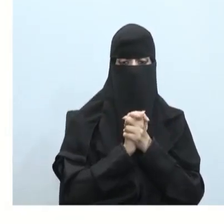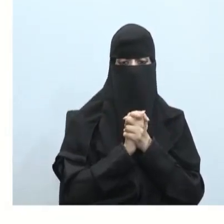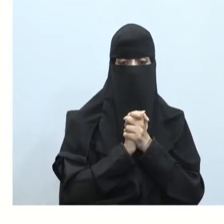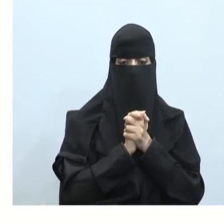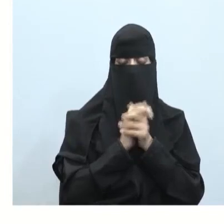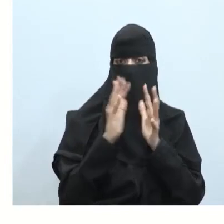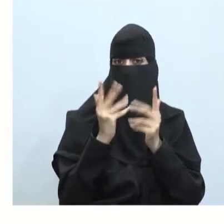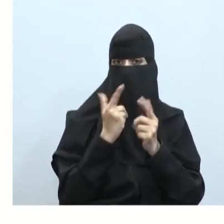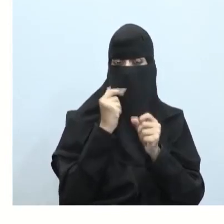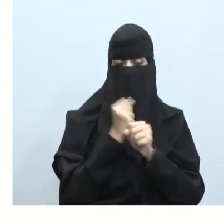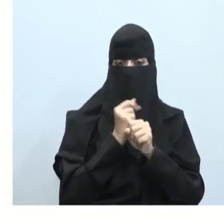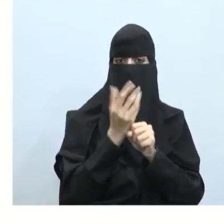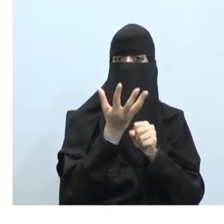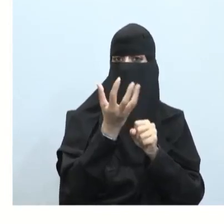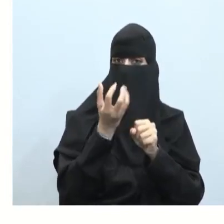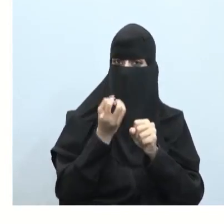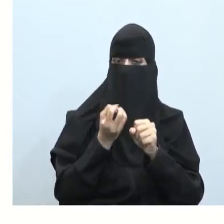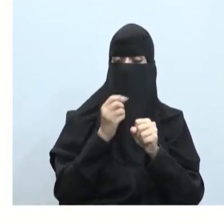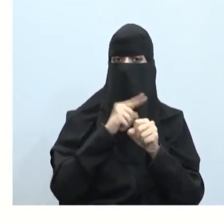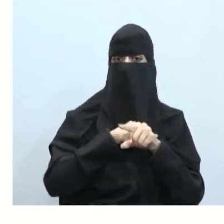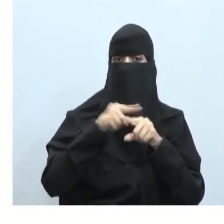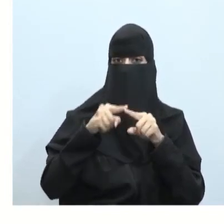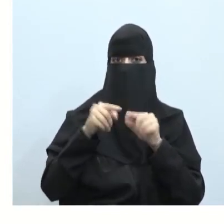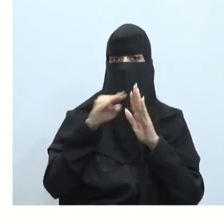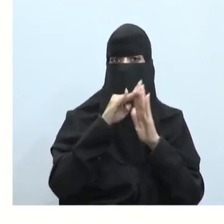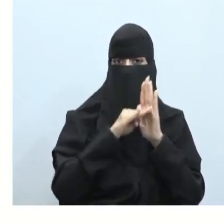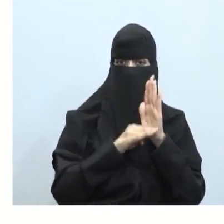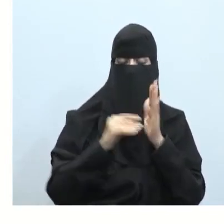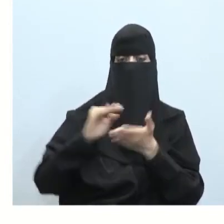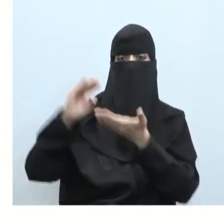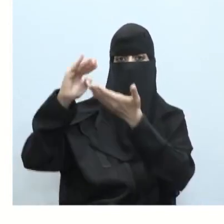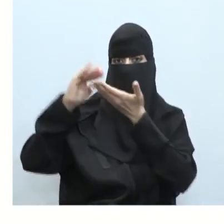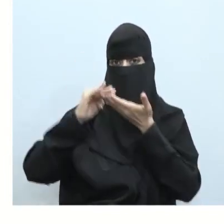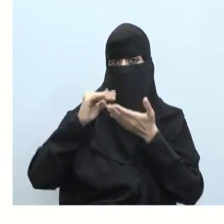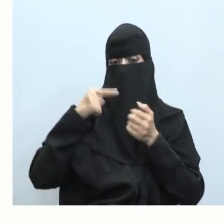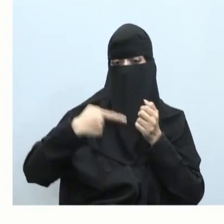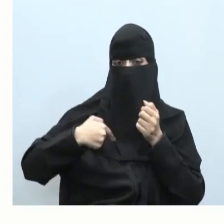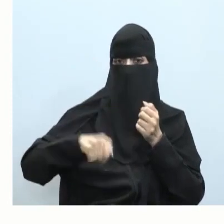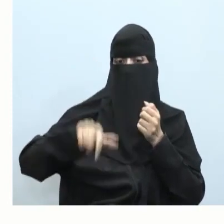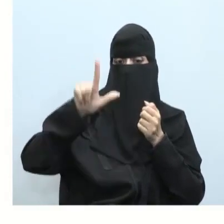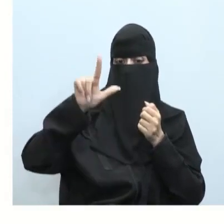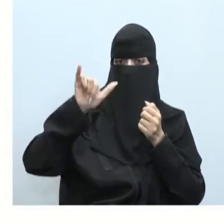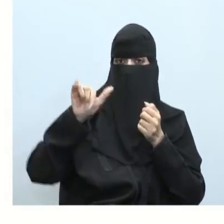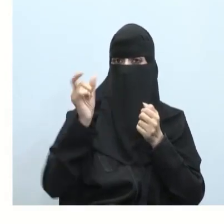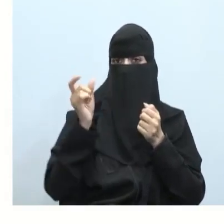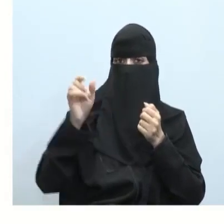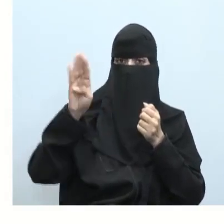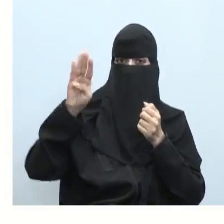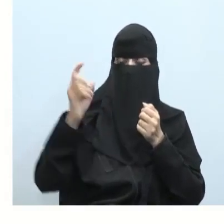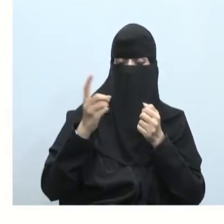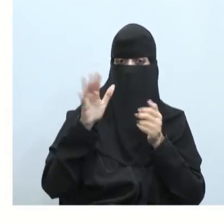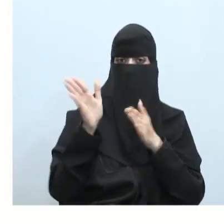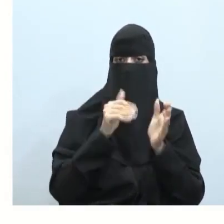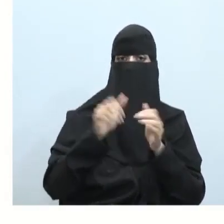فما العمل يحتاج المترجم الى برنامج مساعد يسمى اللينكر او برنامج يسمى